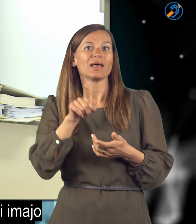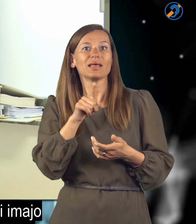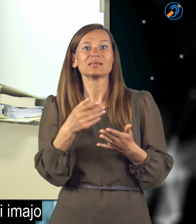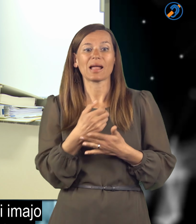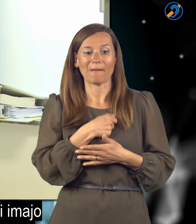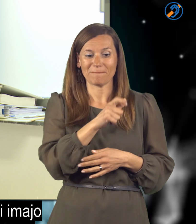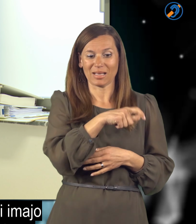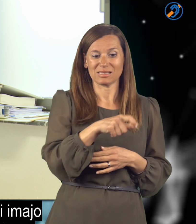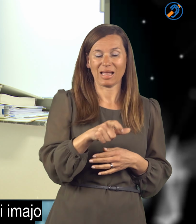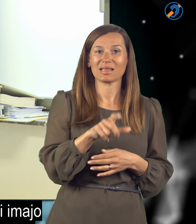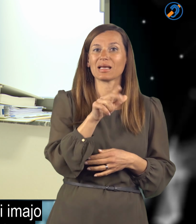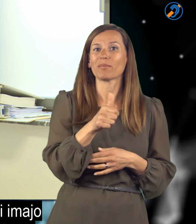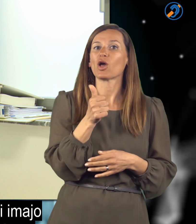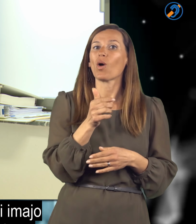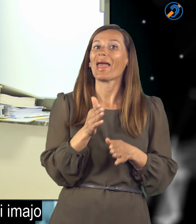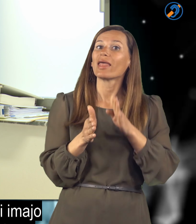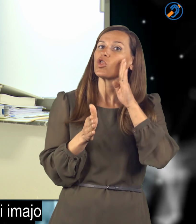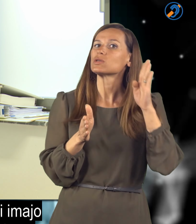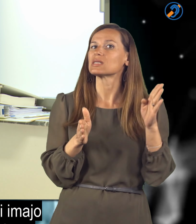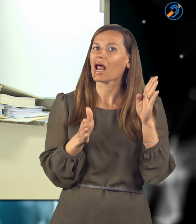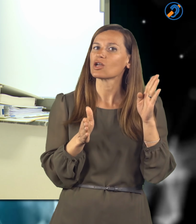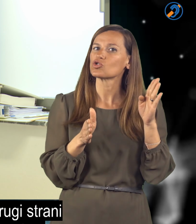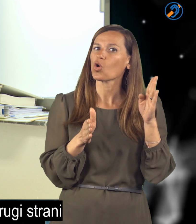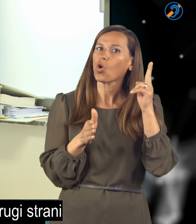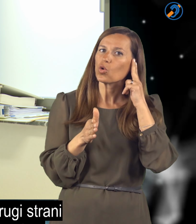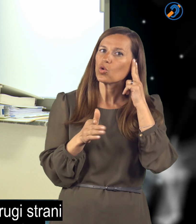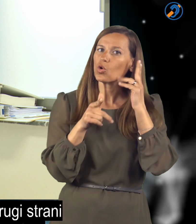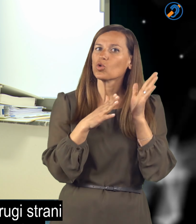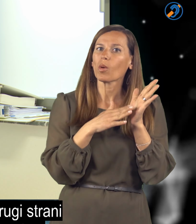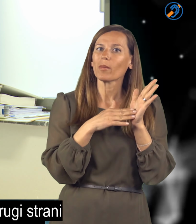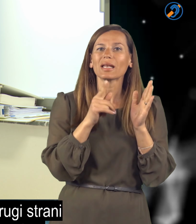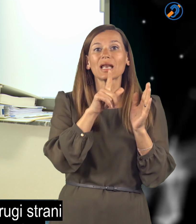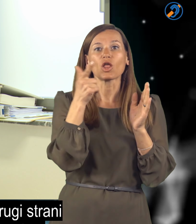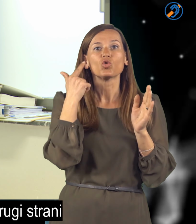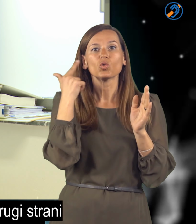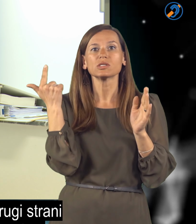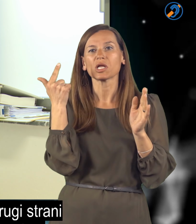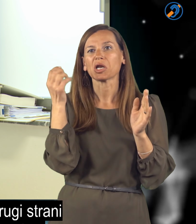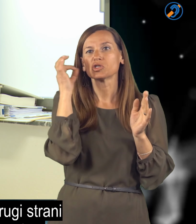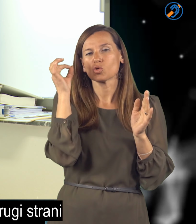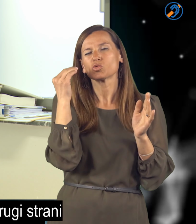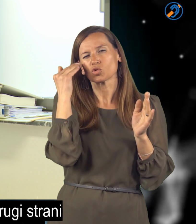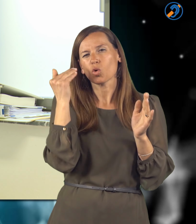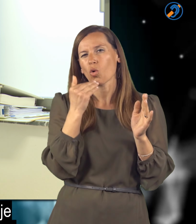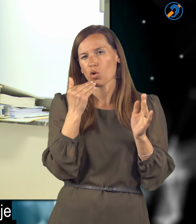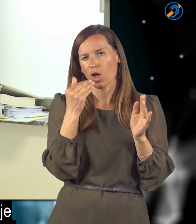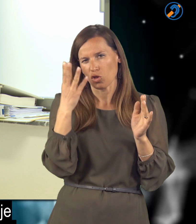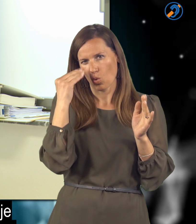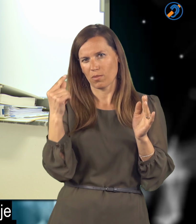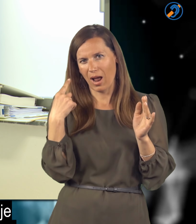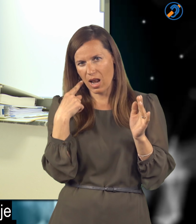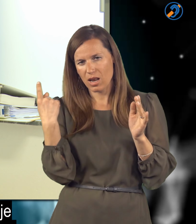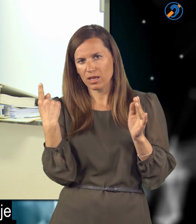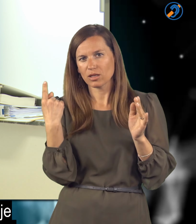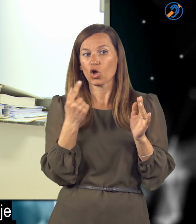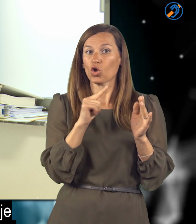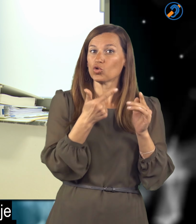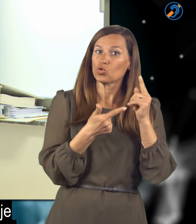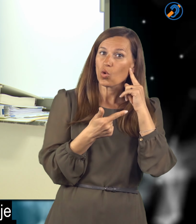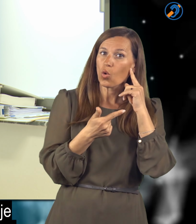in pa za paciente, ki imajo enostransko gluhost, se pravi, da je na drugi strani sluh skoraj da normalen, medtem ko je eno